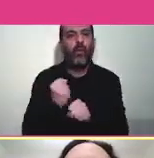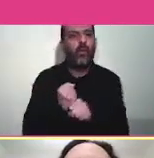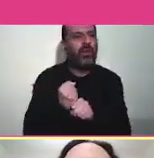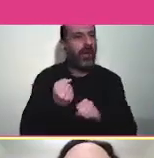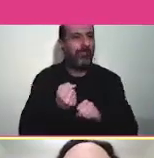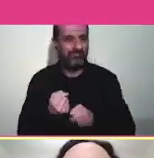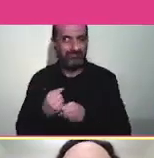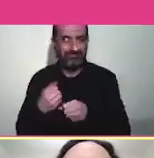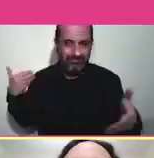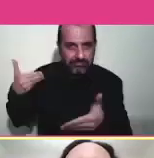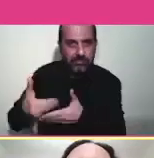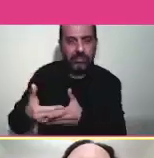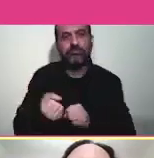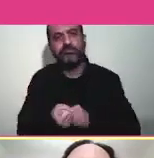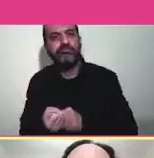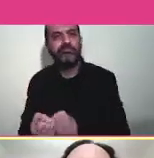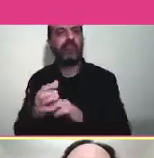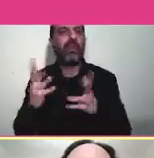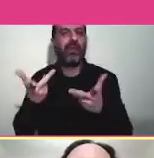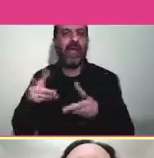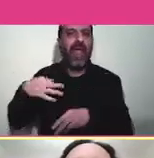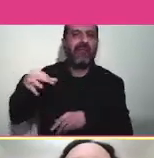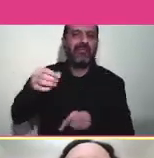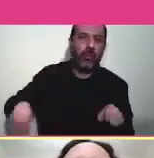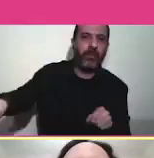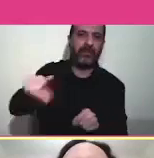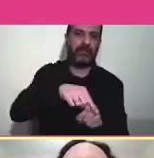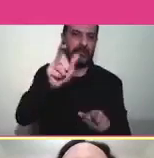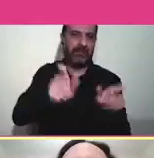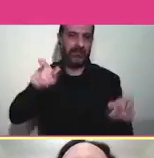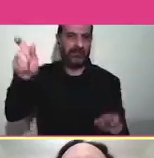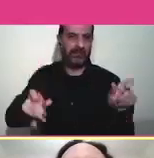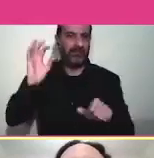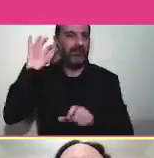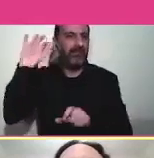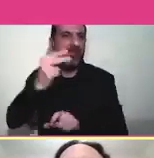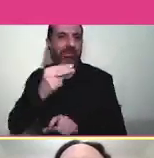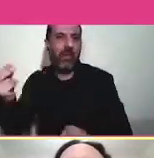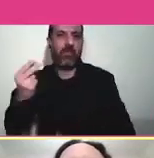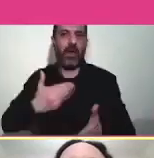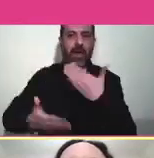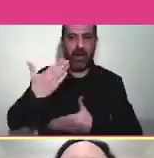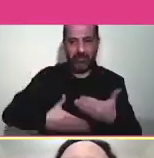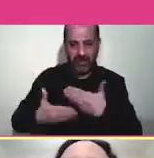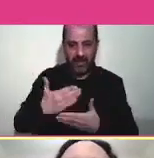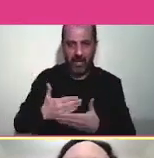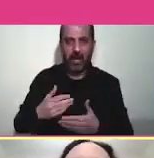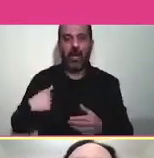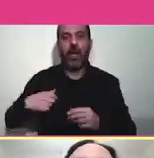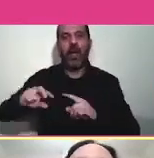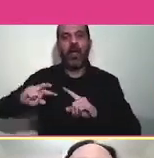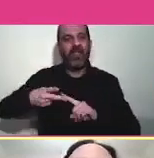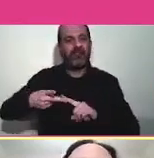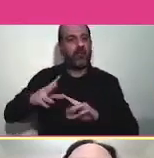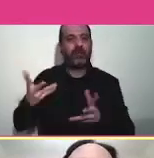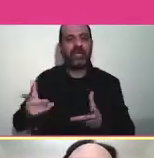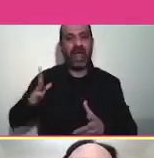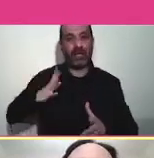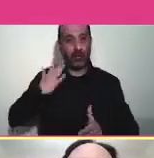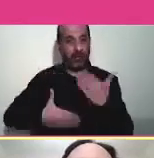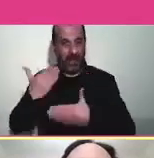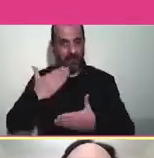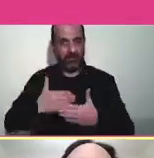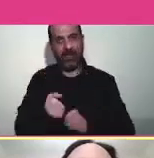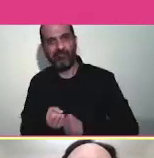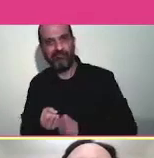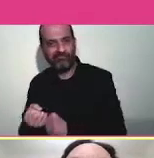την αναπηρία. Ο δεύτερος ήταν η ενδυνάμωση των ανάπηρων ανθρώπων